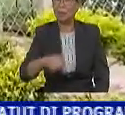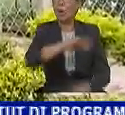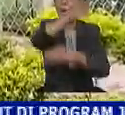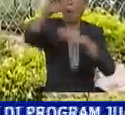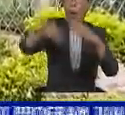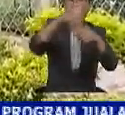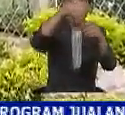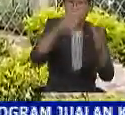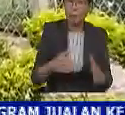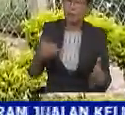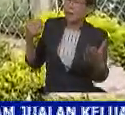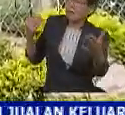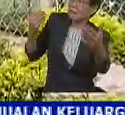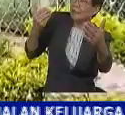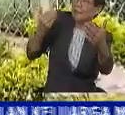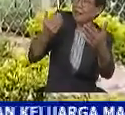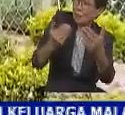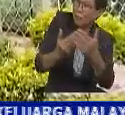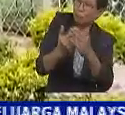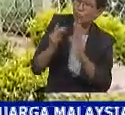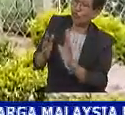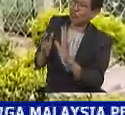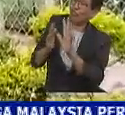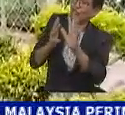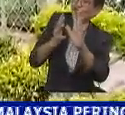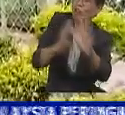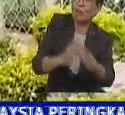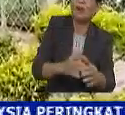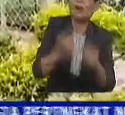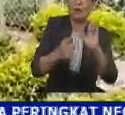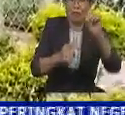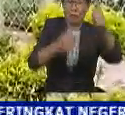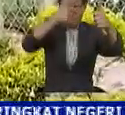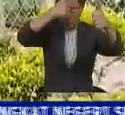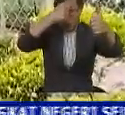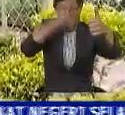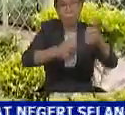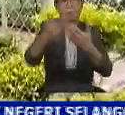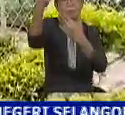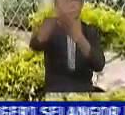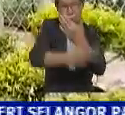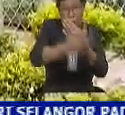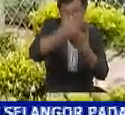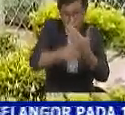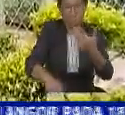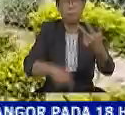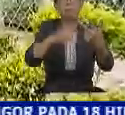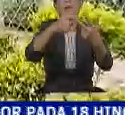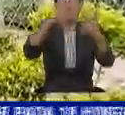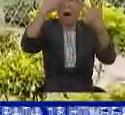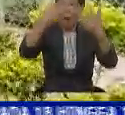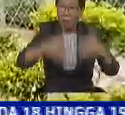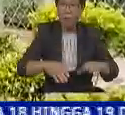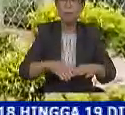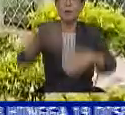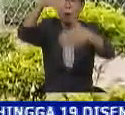pemudi yang tiba di dewan akan mencapai nisab dengan suhu badan dan juga mengimbas chord My Sejahtera sebelum